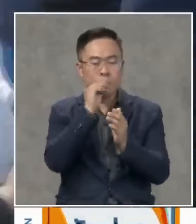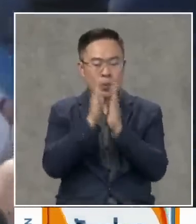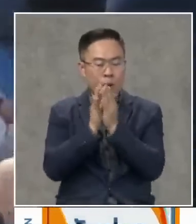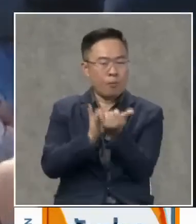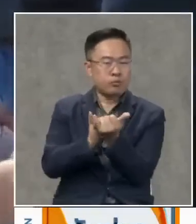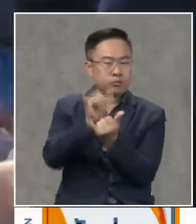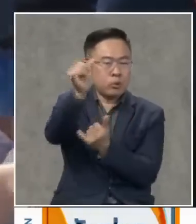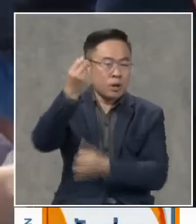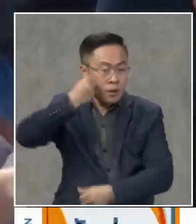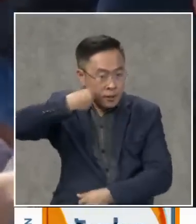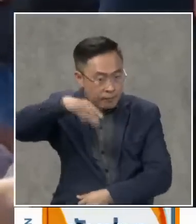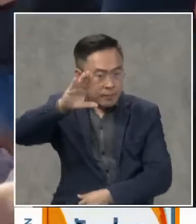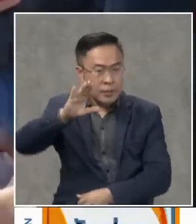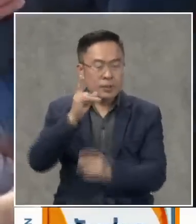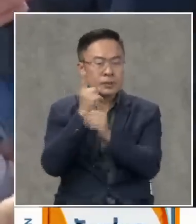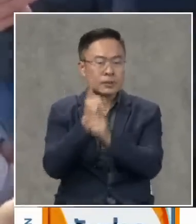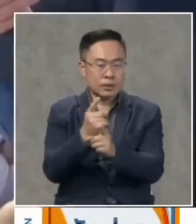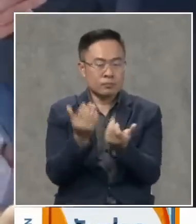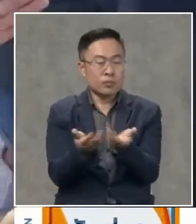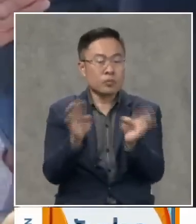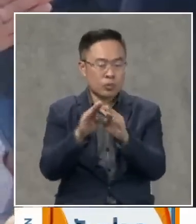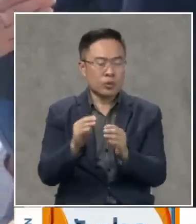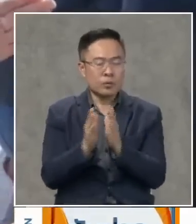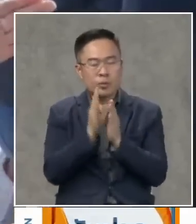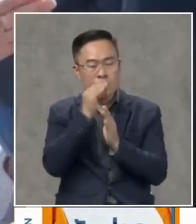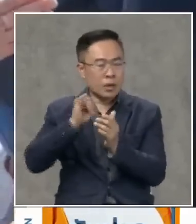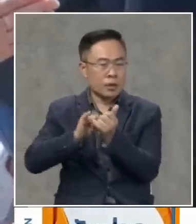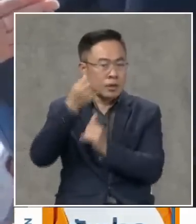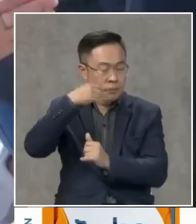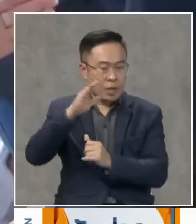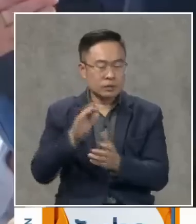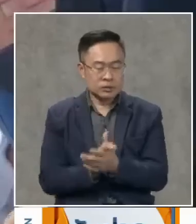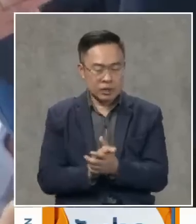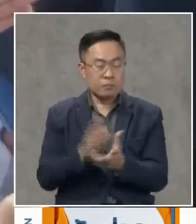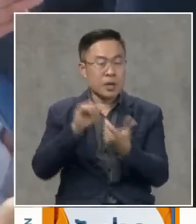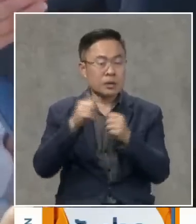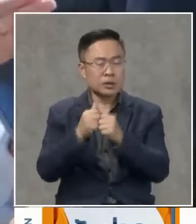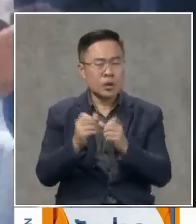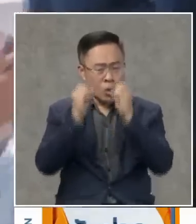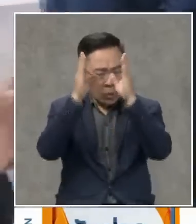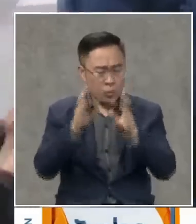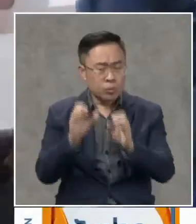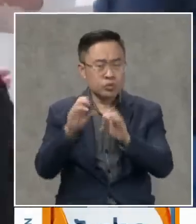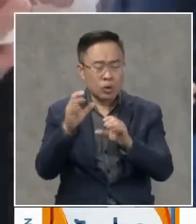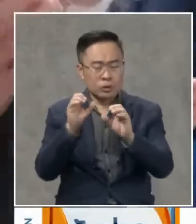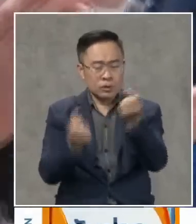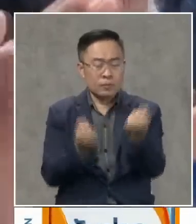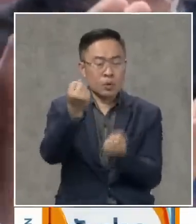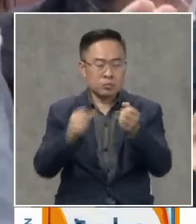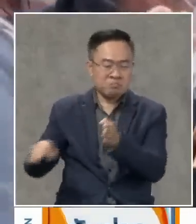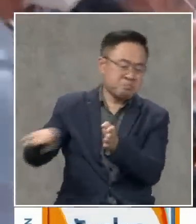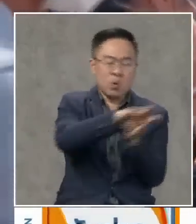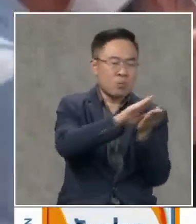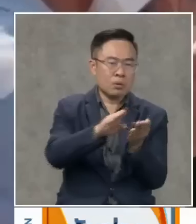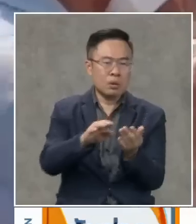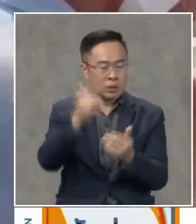ผบ.หมู่สทล.2 กก.8 นี่นะคะที่ถูกครูสอนขับรถยนต์ขับรถเบียดชนจนเป็นเหตุให้เสียชีวิตค่ะบรรยากาศก็เ